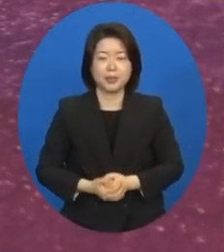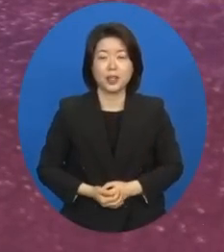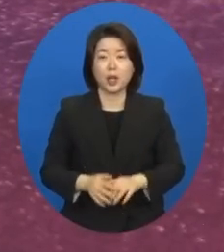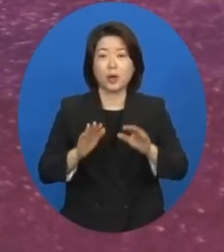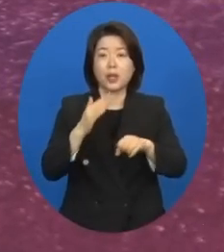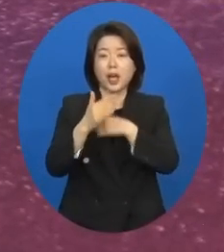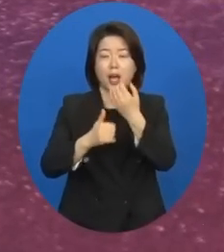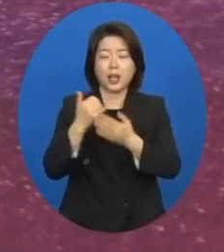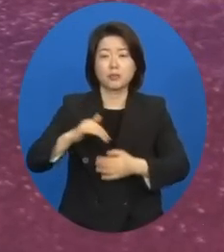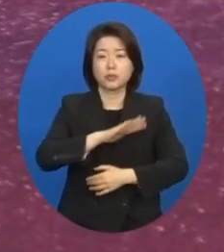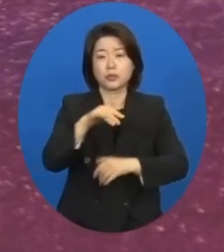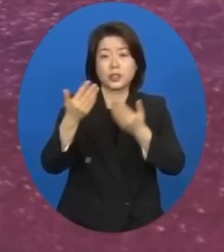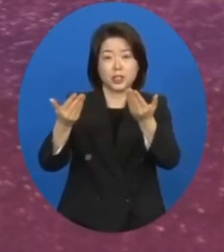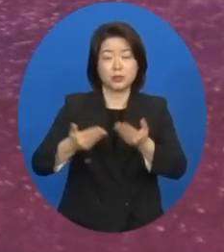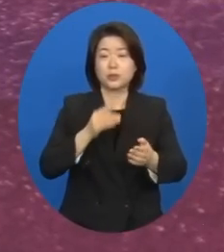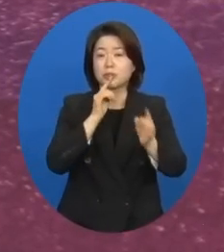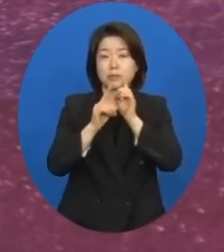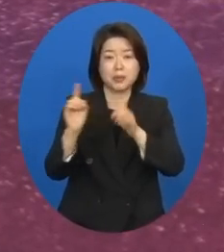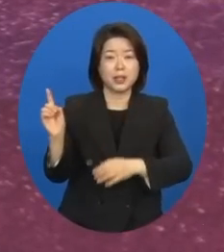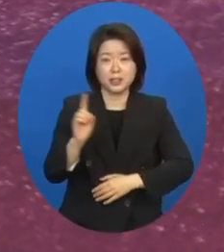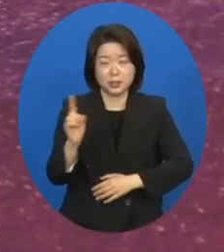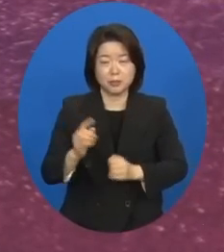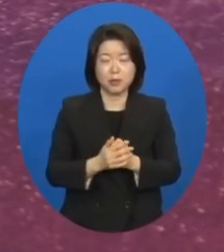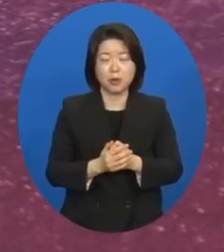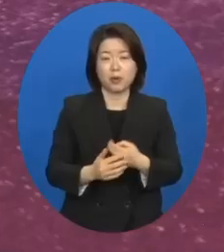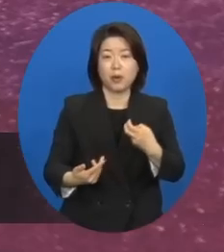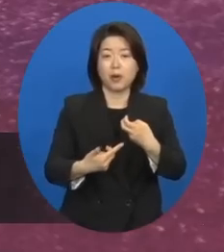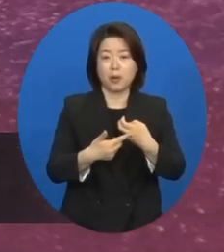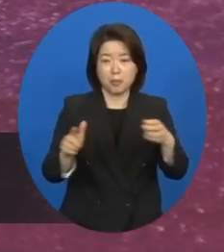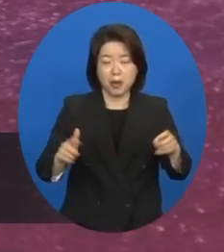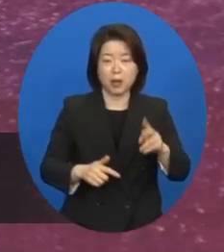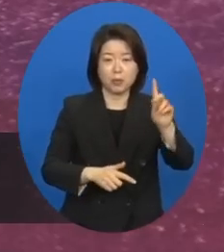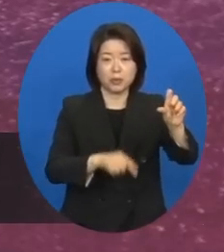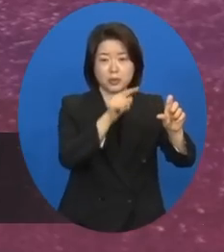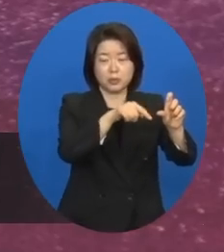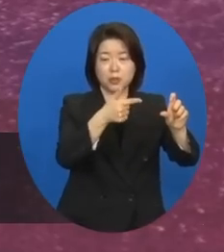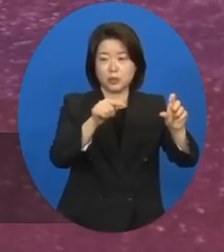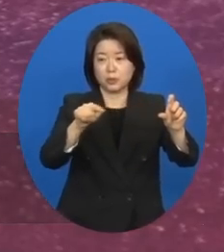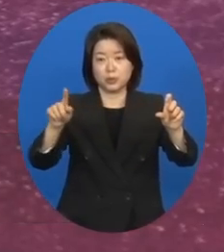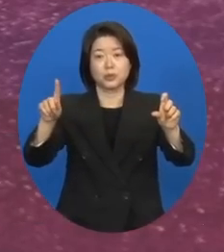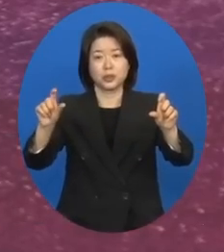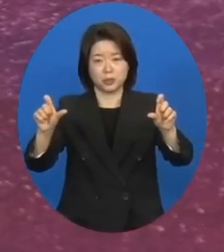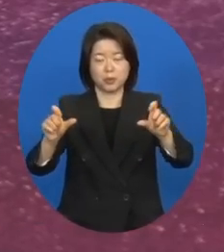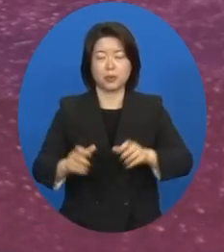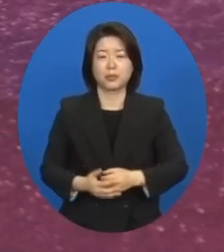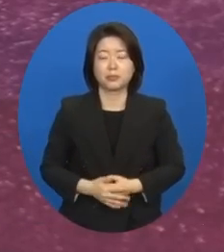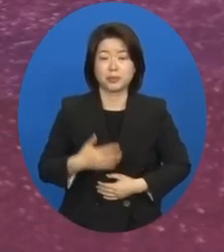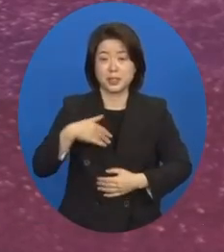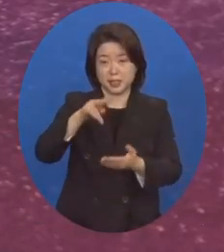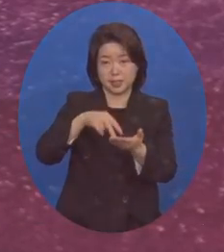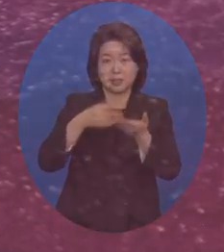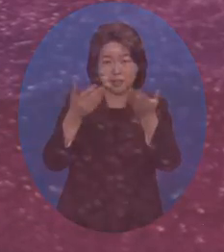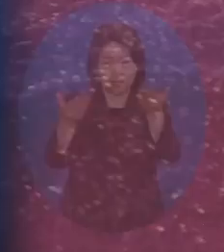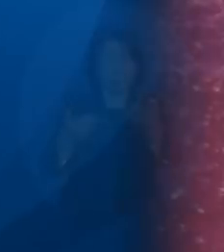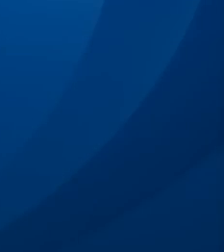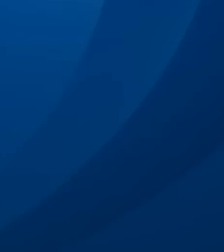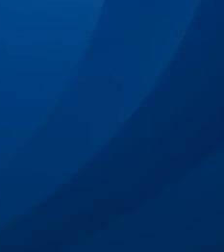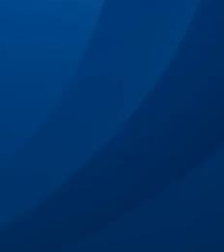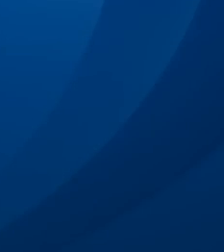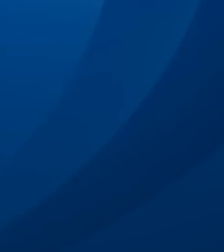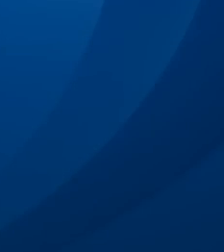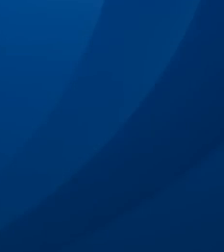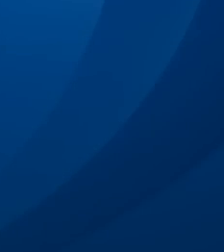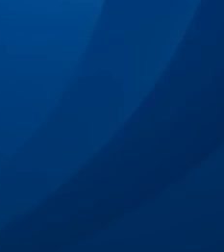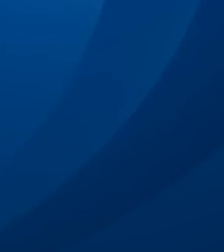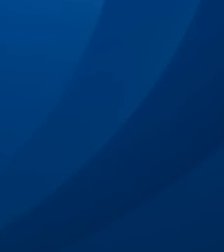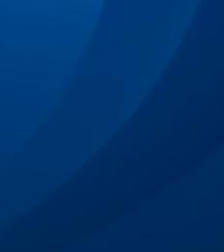오늘 하나님께서 우리에게 주시는 말씀은 마가복음 15장 6절에서 15절 말씀입니다. 제가 봉독하겠습니다. 명절이